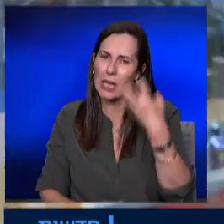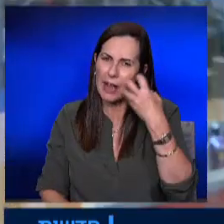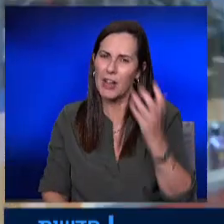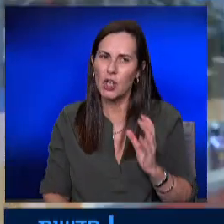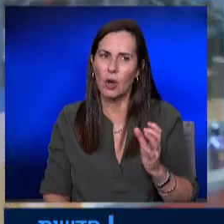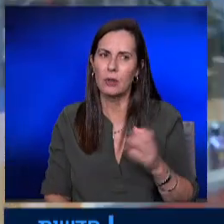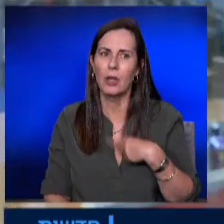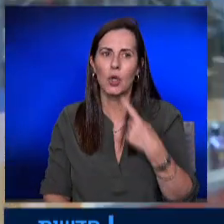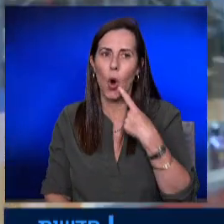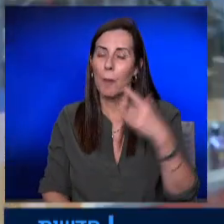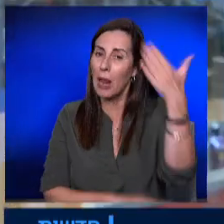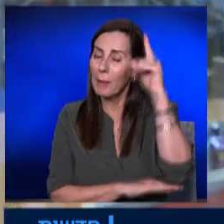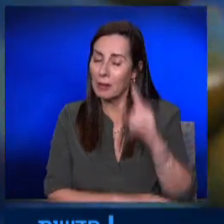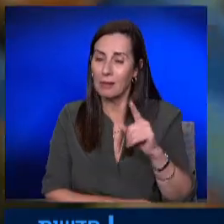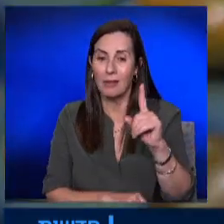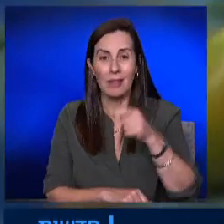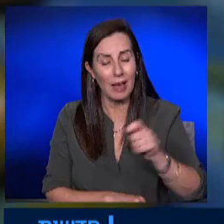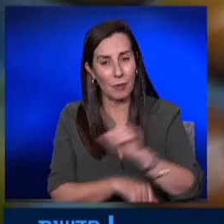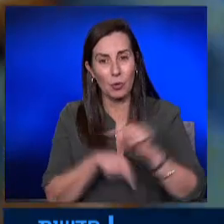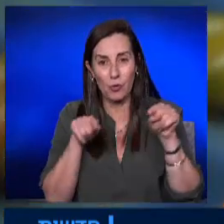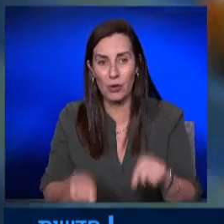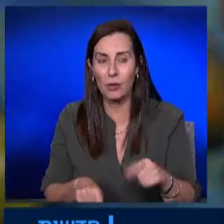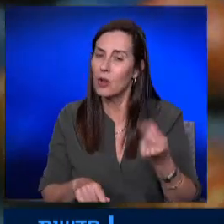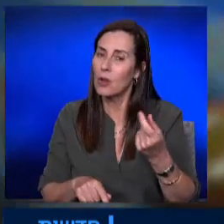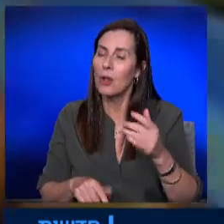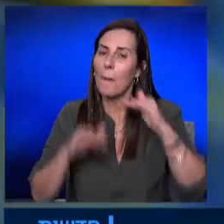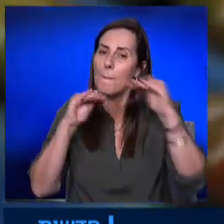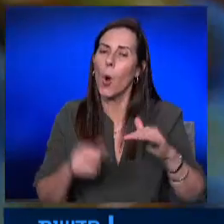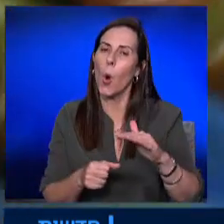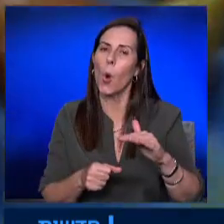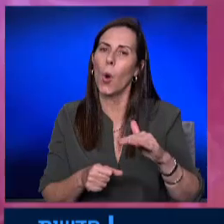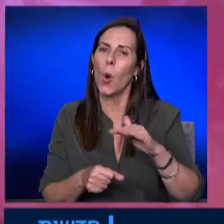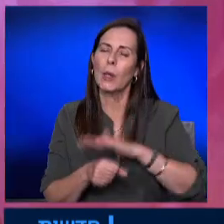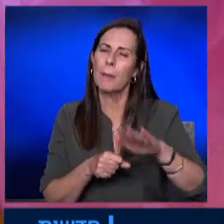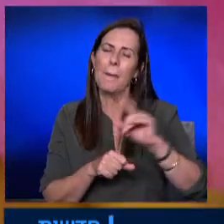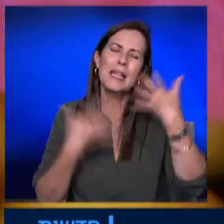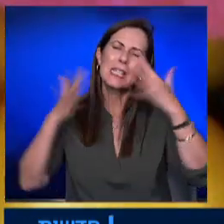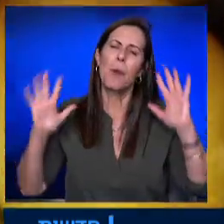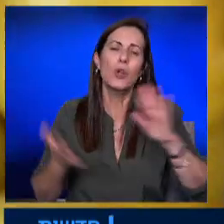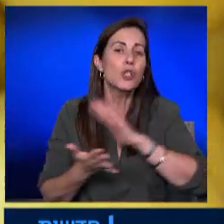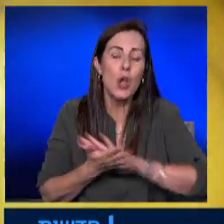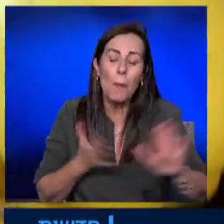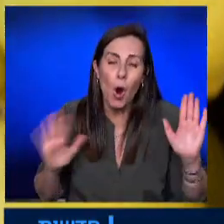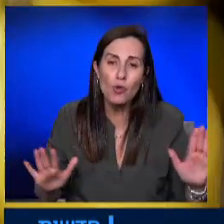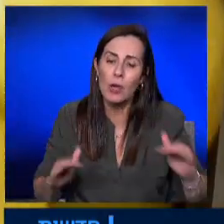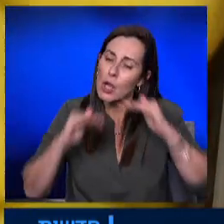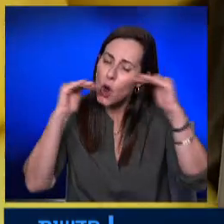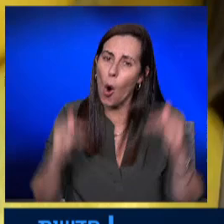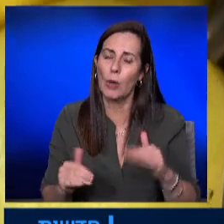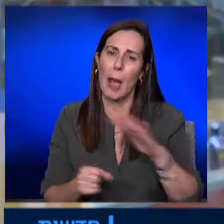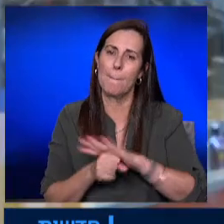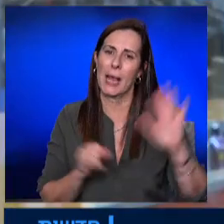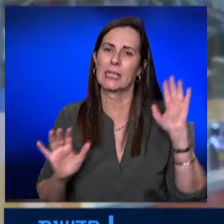אני קורא למדינה, דווקא בתקופה הזאת, שיורידו את המכסים עכשיו, ובלי ספר סיפורים, שפשוט מאוד יורידו את